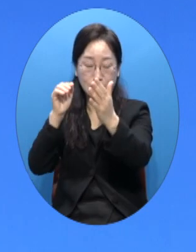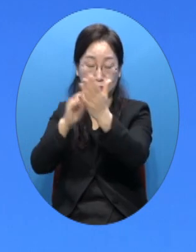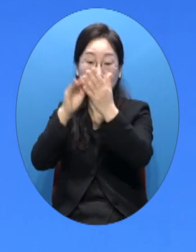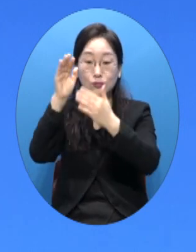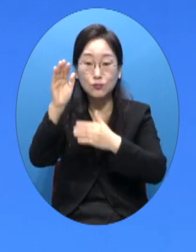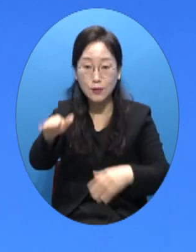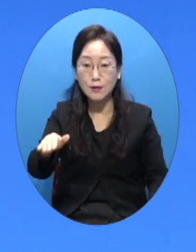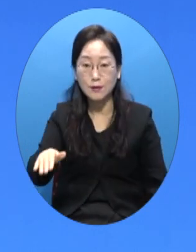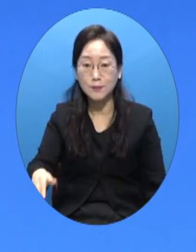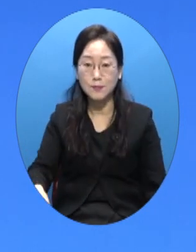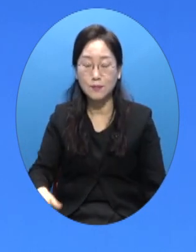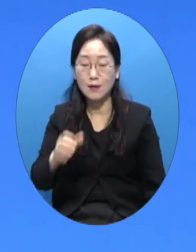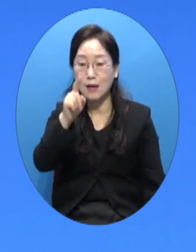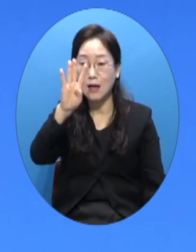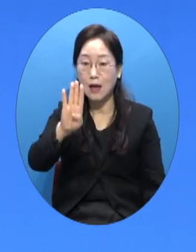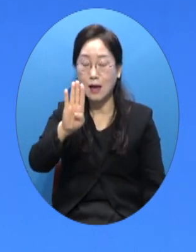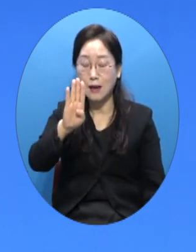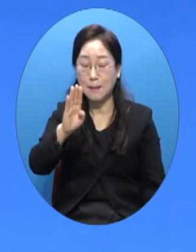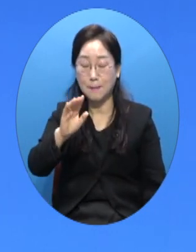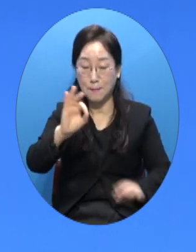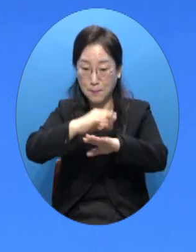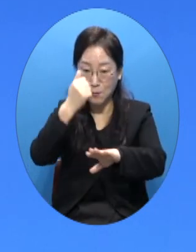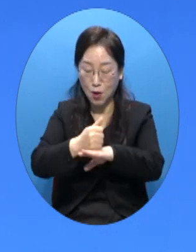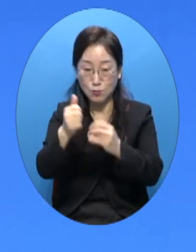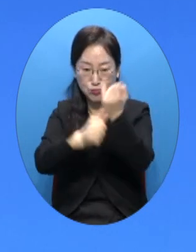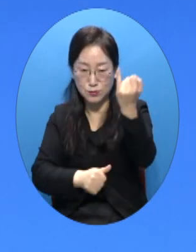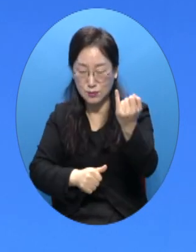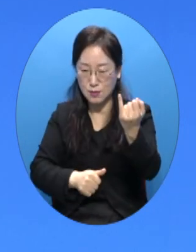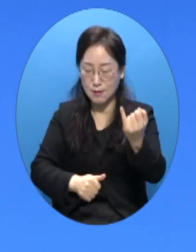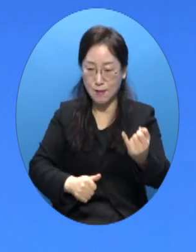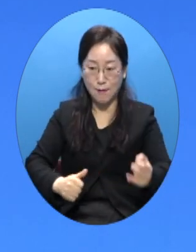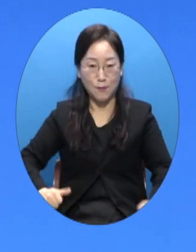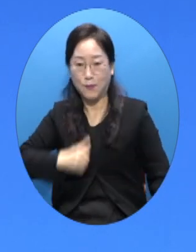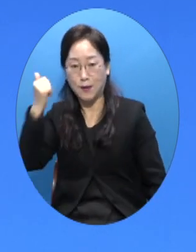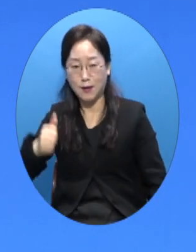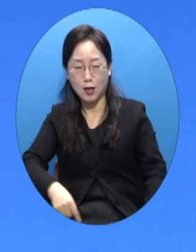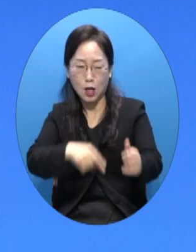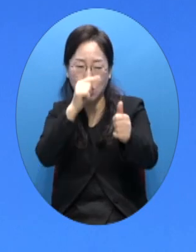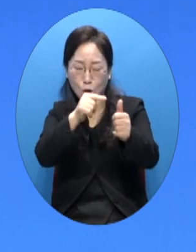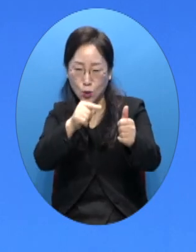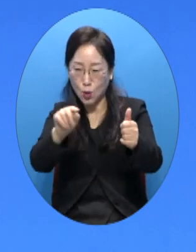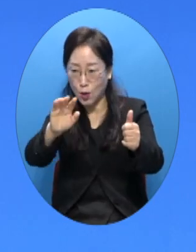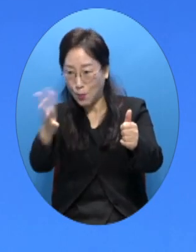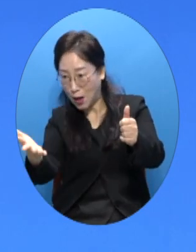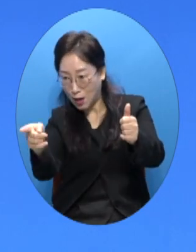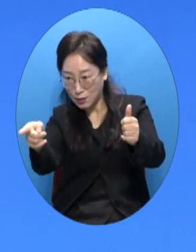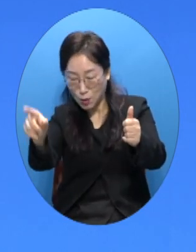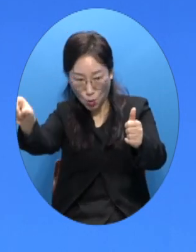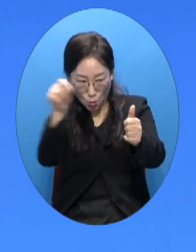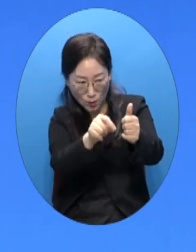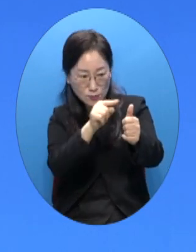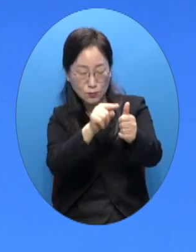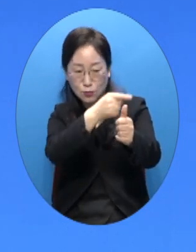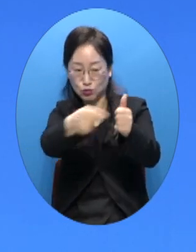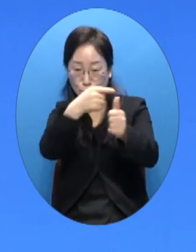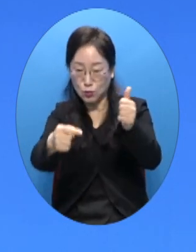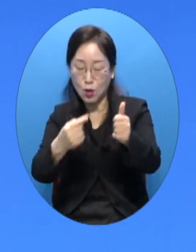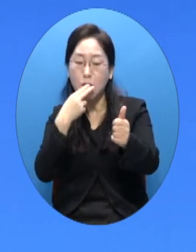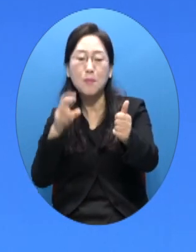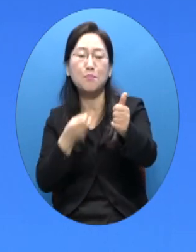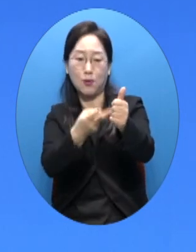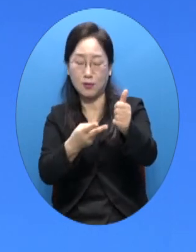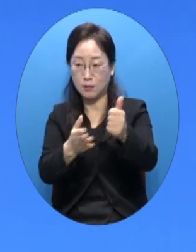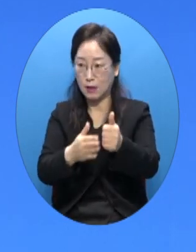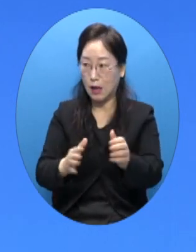아 왕비 이세벨이 너를 너도 그처럼 죽을 것이라고 하는 그러한 메시지를 보내오니